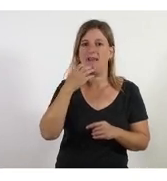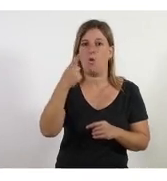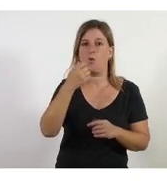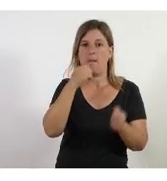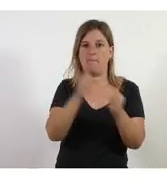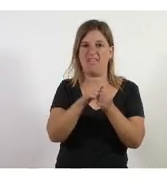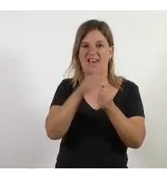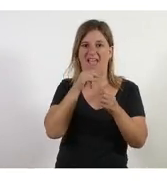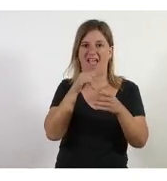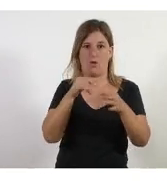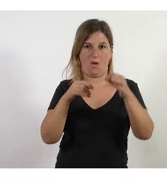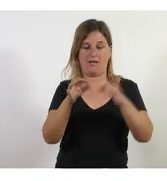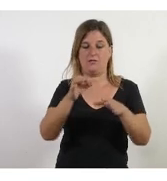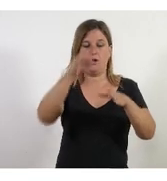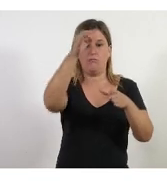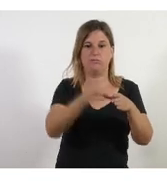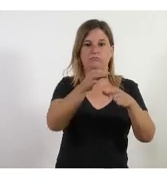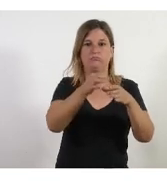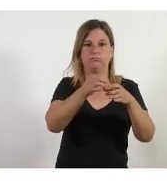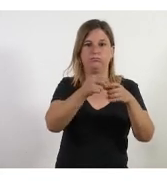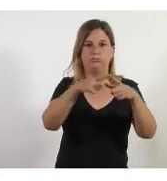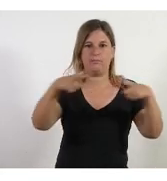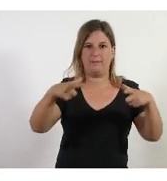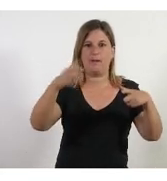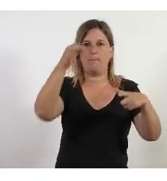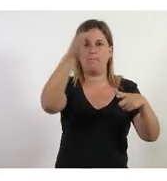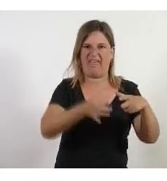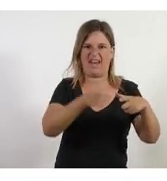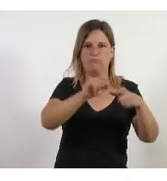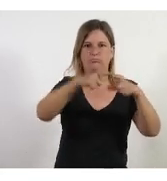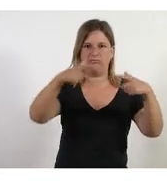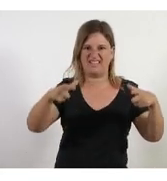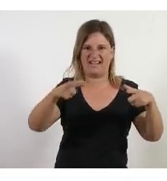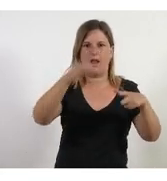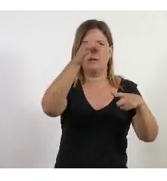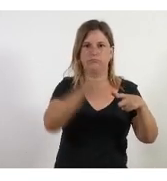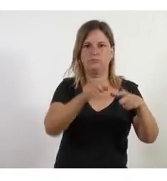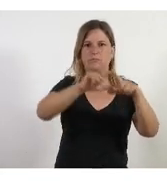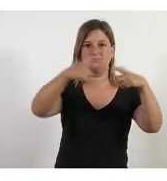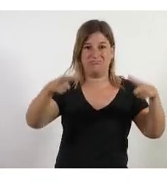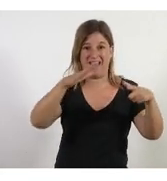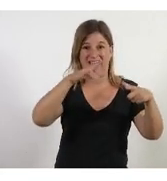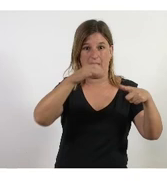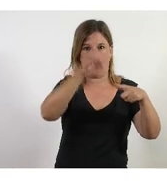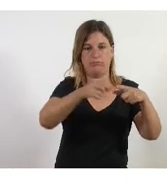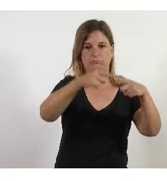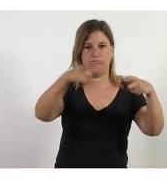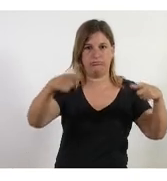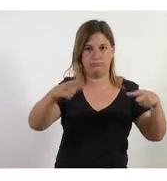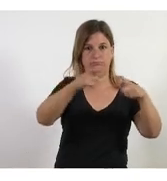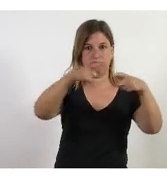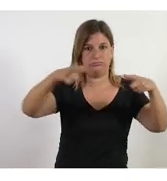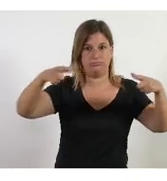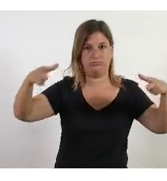cercle, i cau una altra pedra i fa un cercle, i cau una altra pedra i fa un cercle. Aquests cercles arriben a un moment en